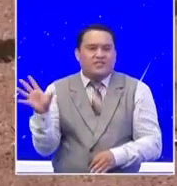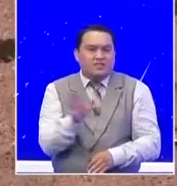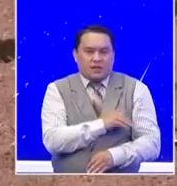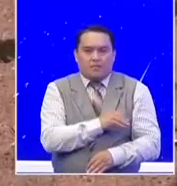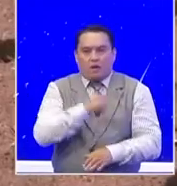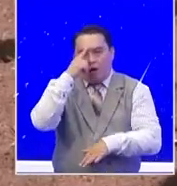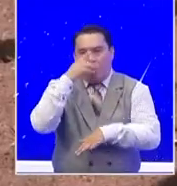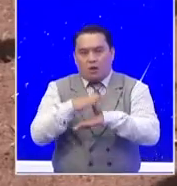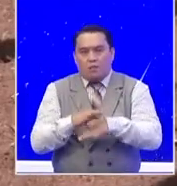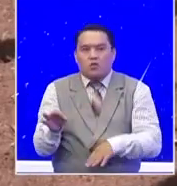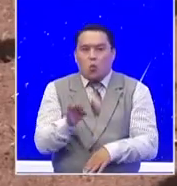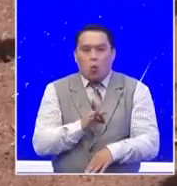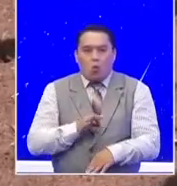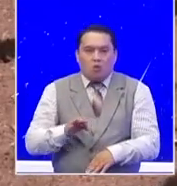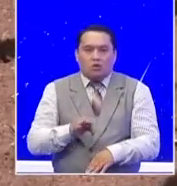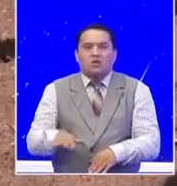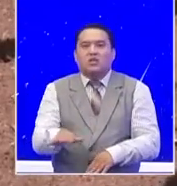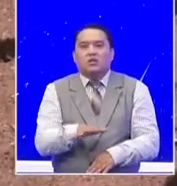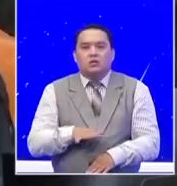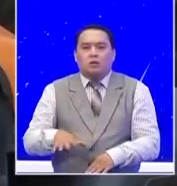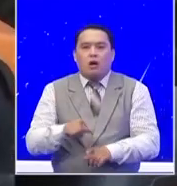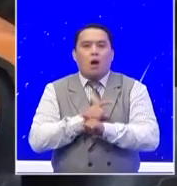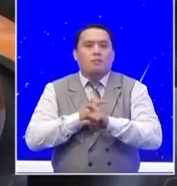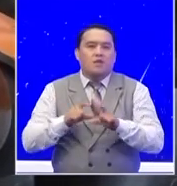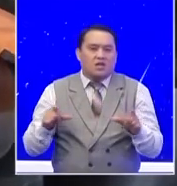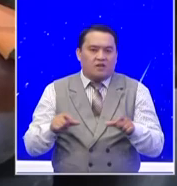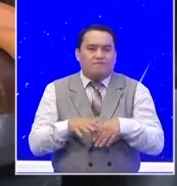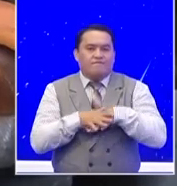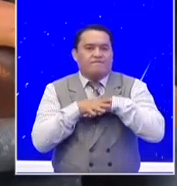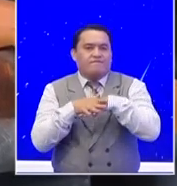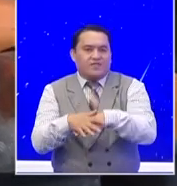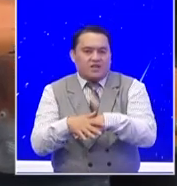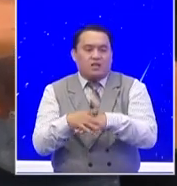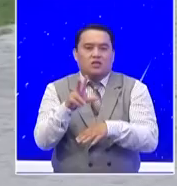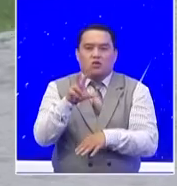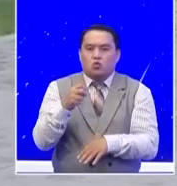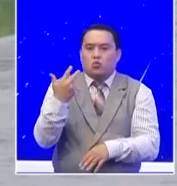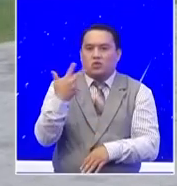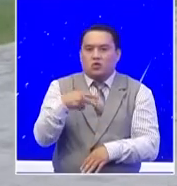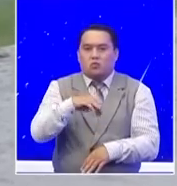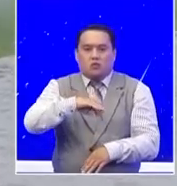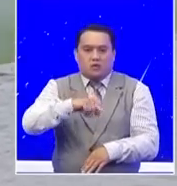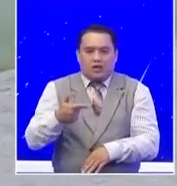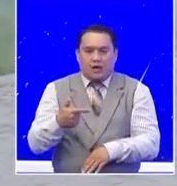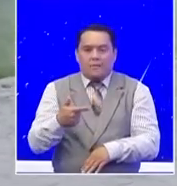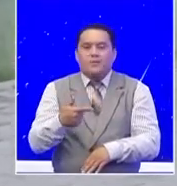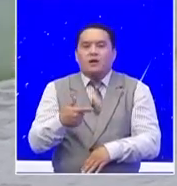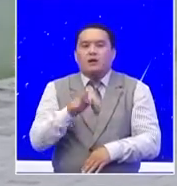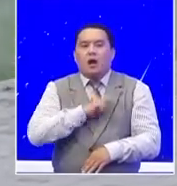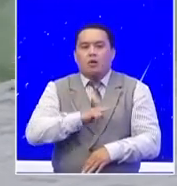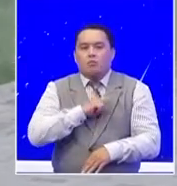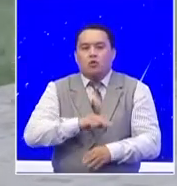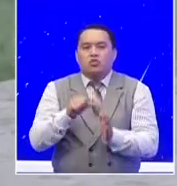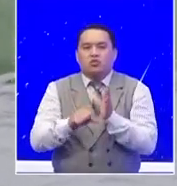резерва акимата области на дезинфекцию территорий и объектов региона выделено порядка 330 миллионов тенге. В санобработках задействовано